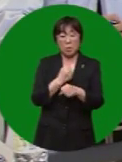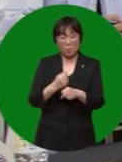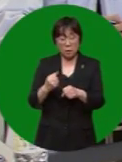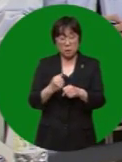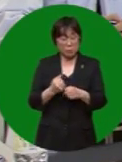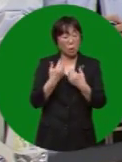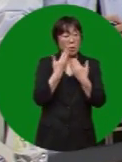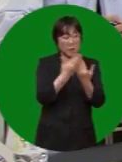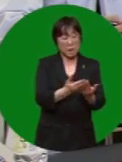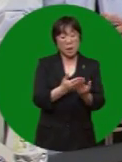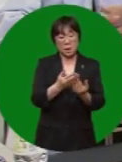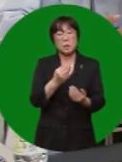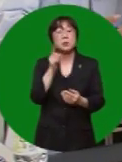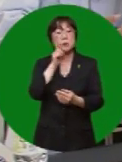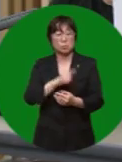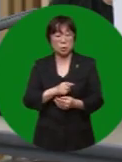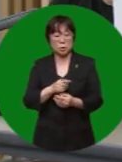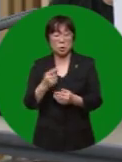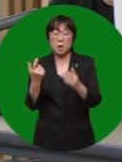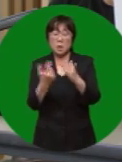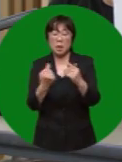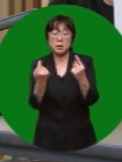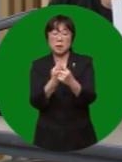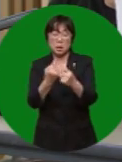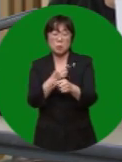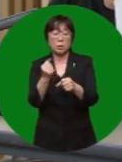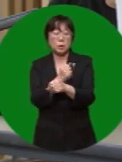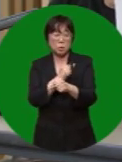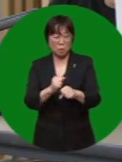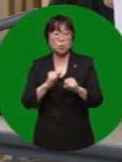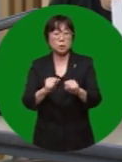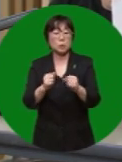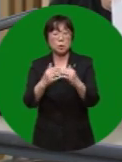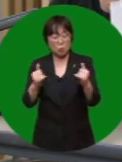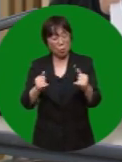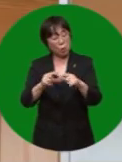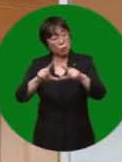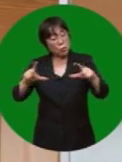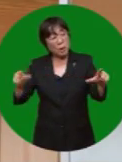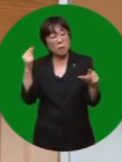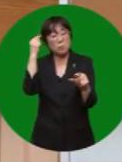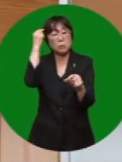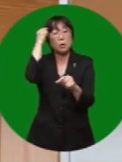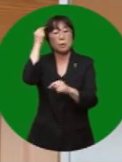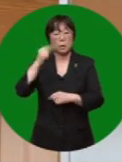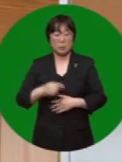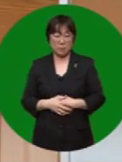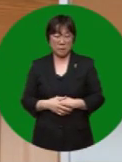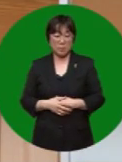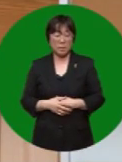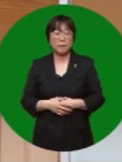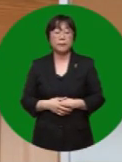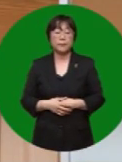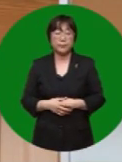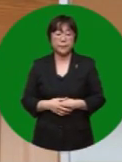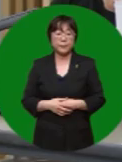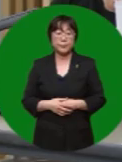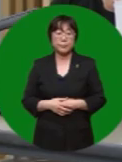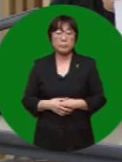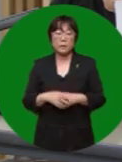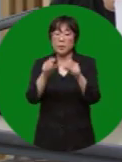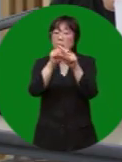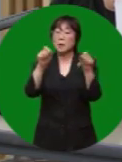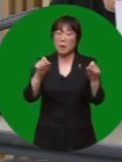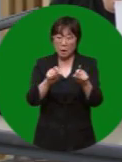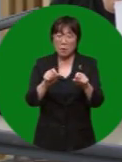にも依頼しやすいですし、耐震改修工事をする人もやっぱり増えてくるんじゃないかなっていうのをすごい感じるんです。結